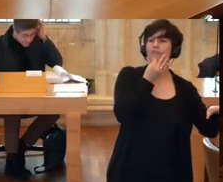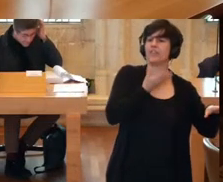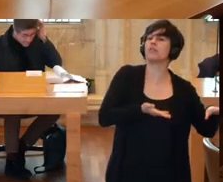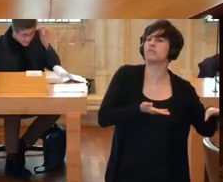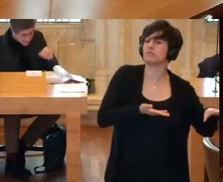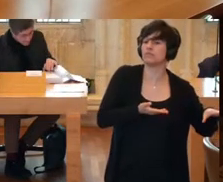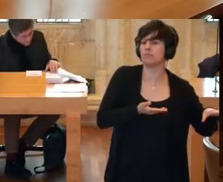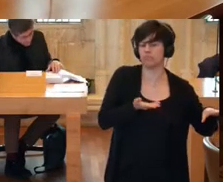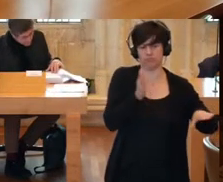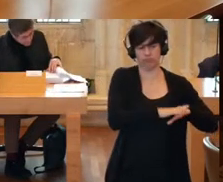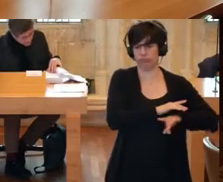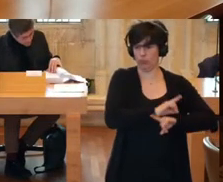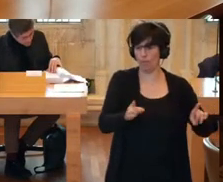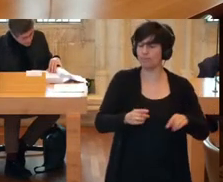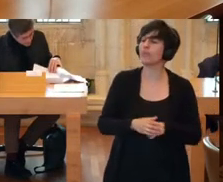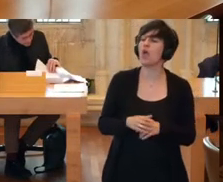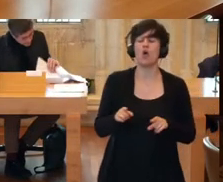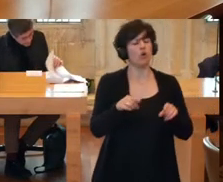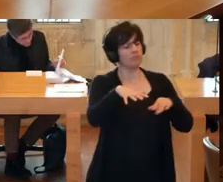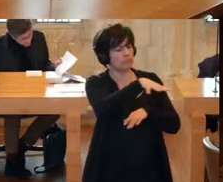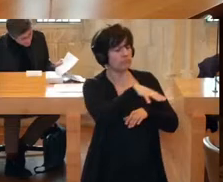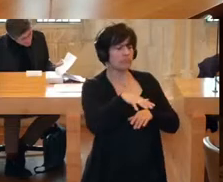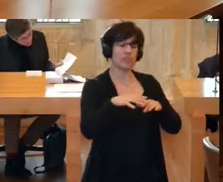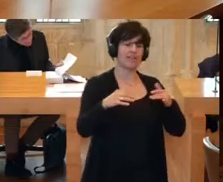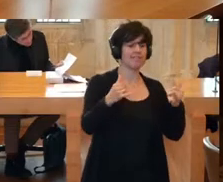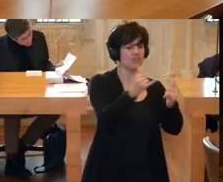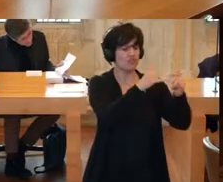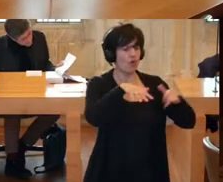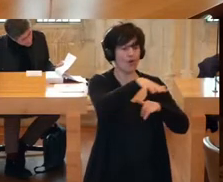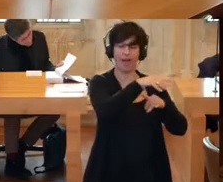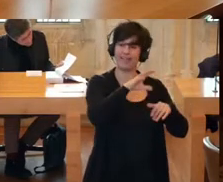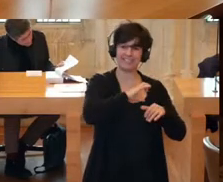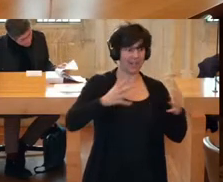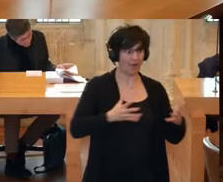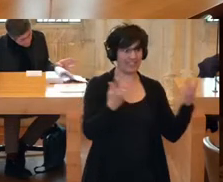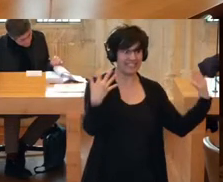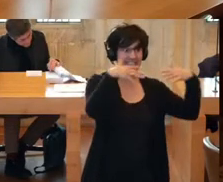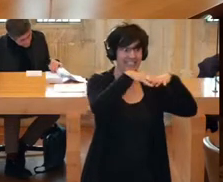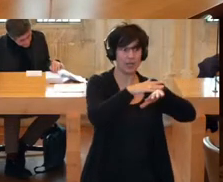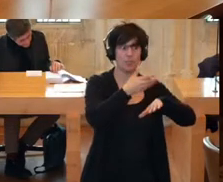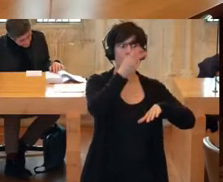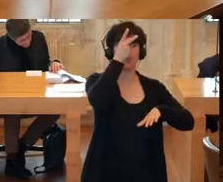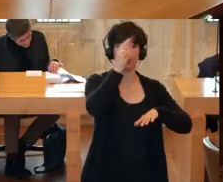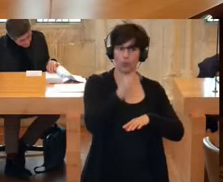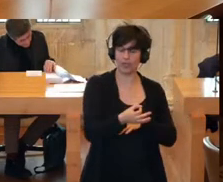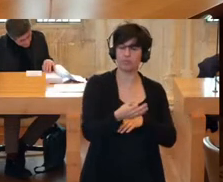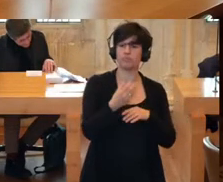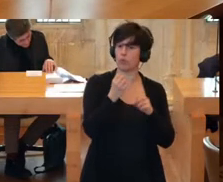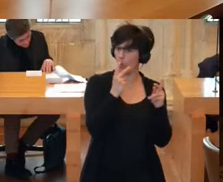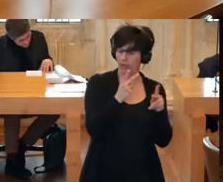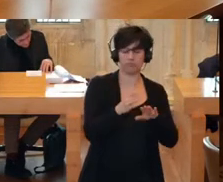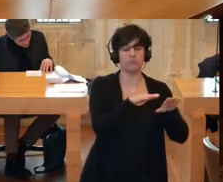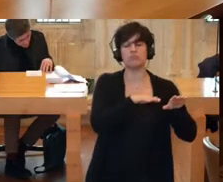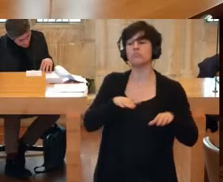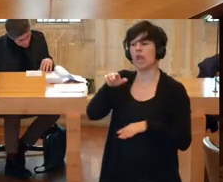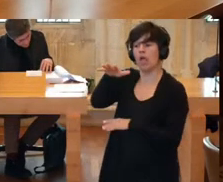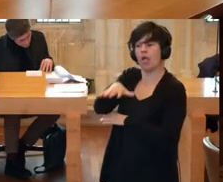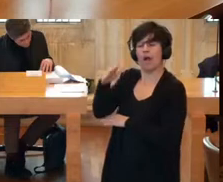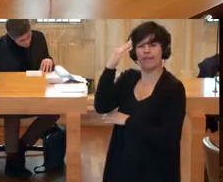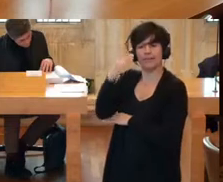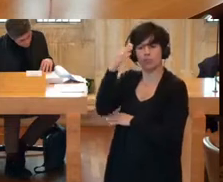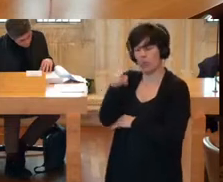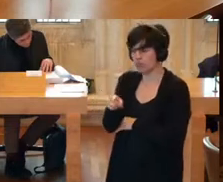bonne chose de penser l'aire de jeu comme la plus inclusive possible. Concernant les animaux, je comprends